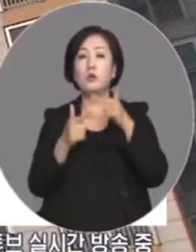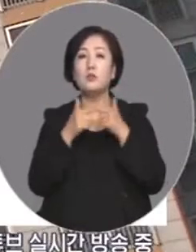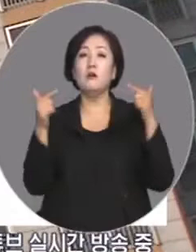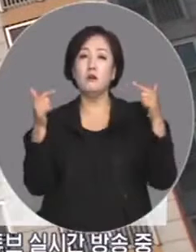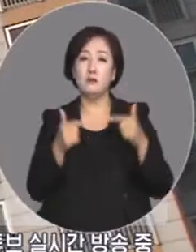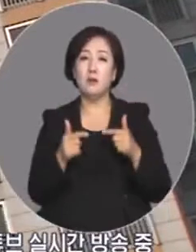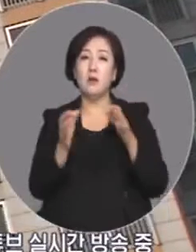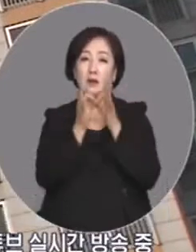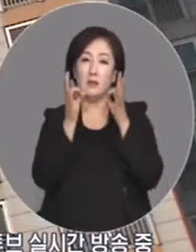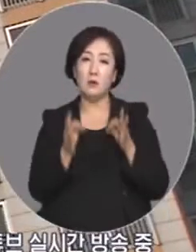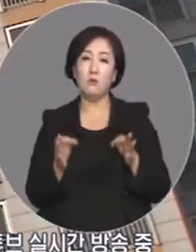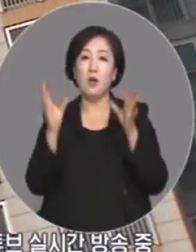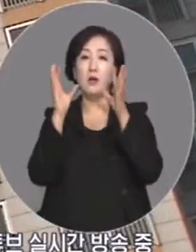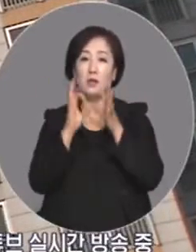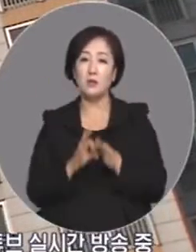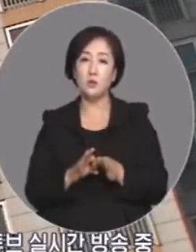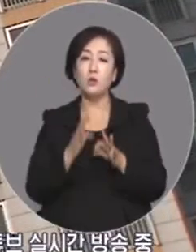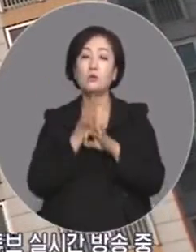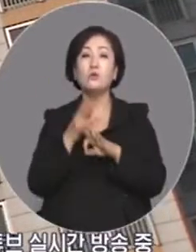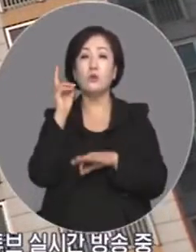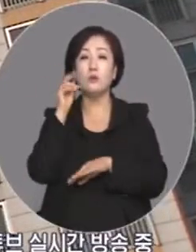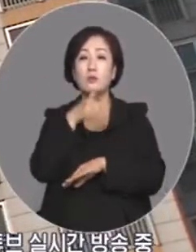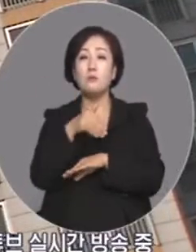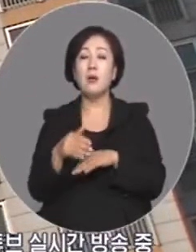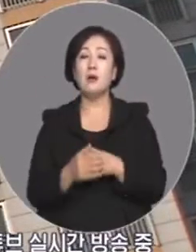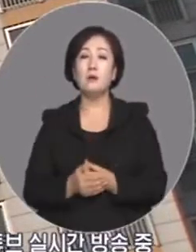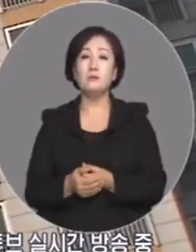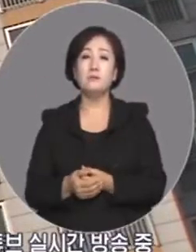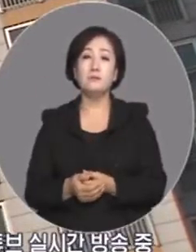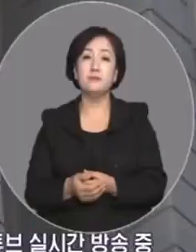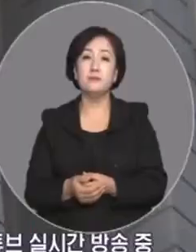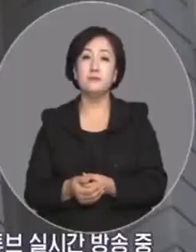당분간 이어질 수 있다고 전망하고 있습니다